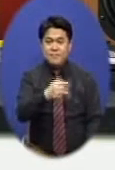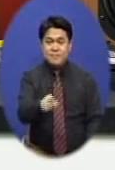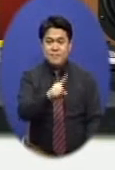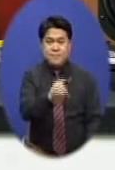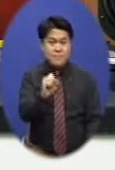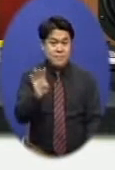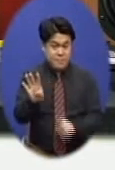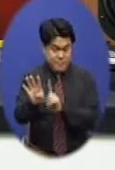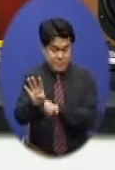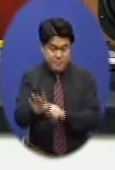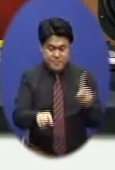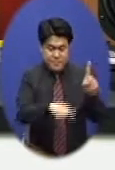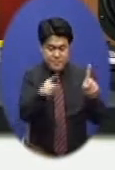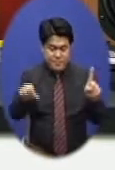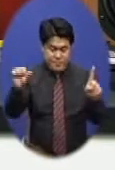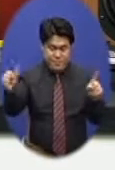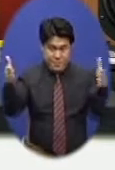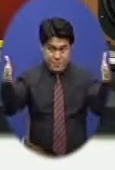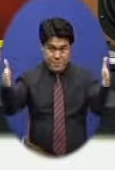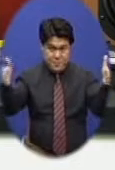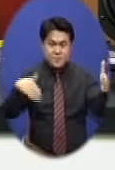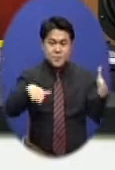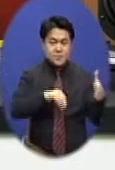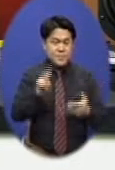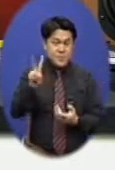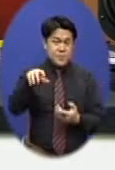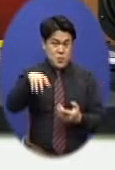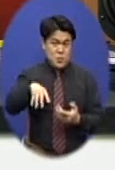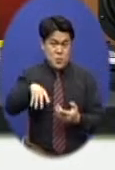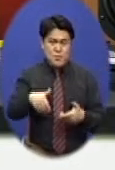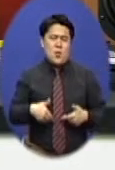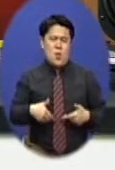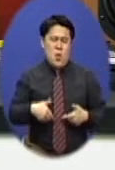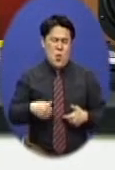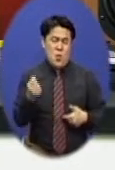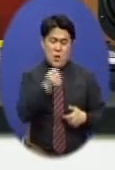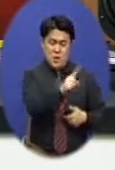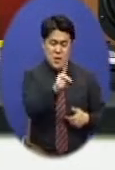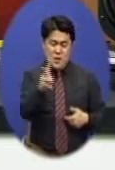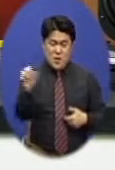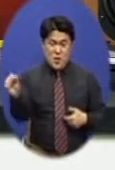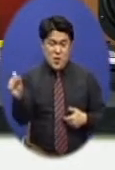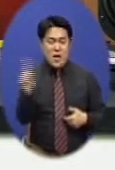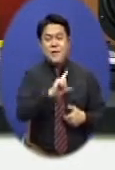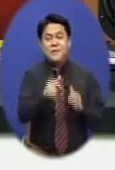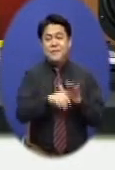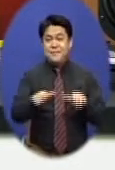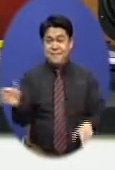060-608-1004번입니다. 1번부터 5번까지는 저희 방송국에 필요한 번호이기 때문에 아무